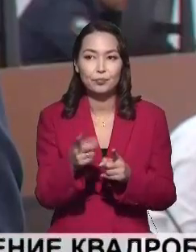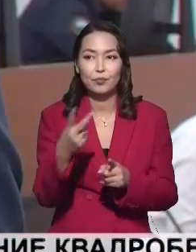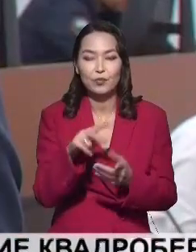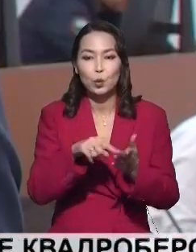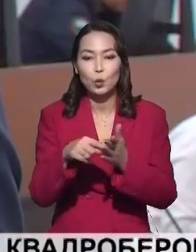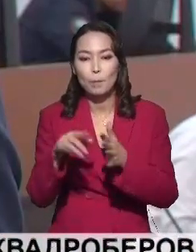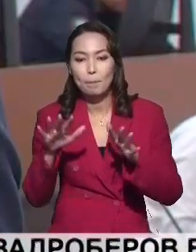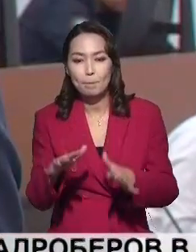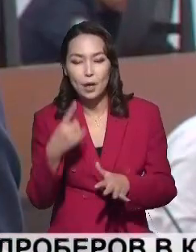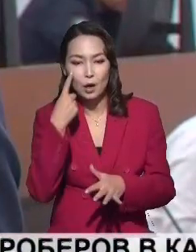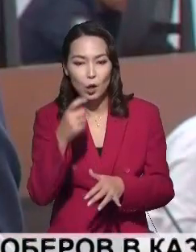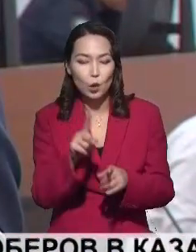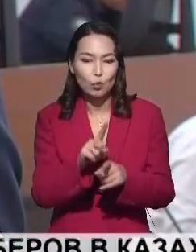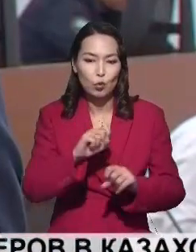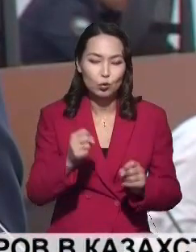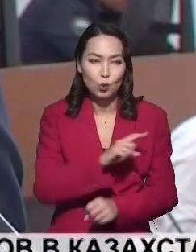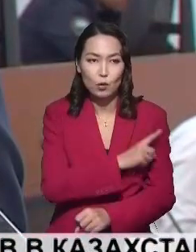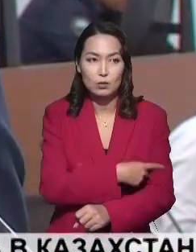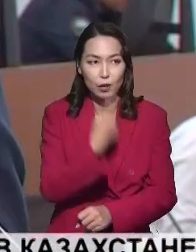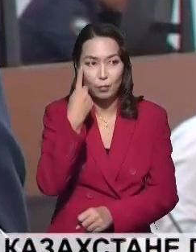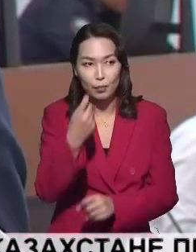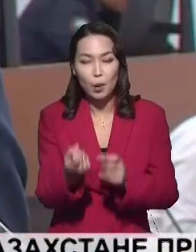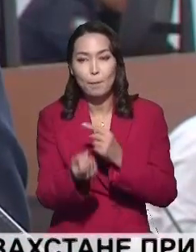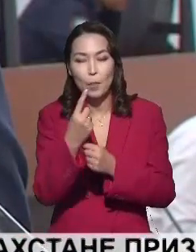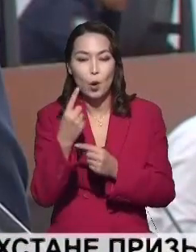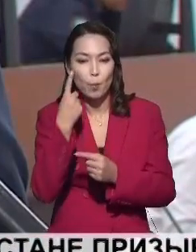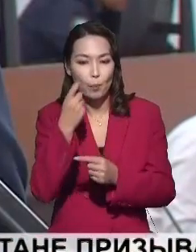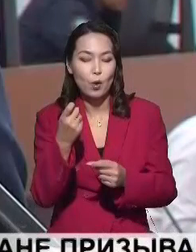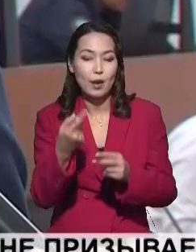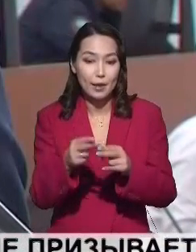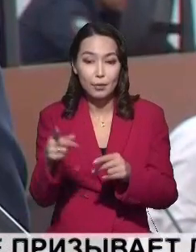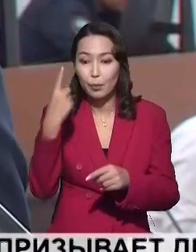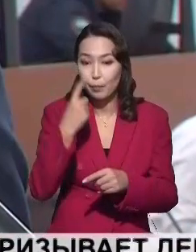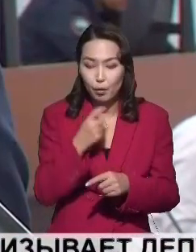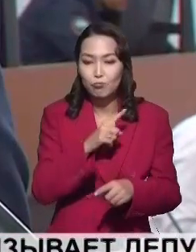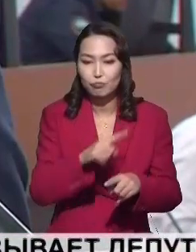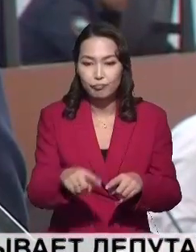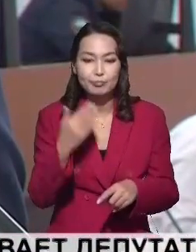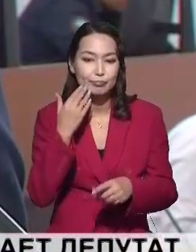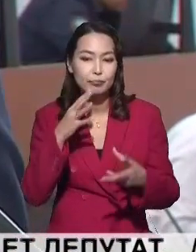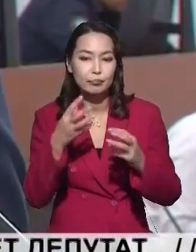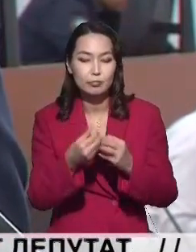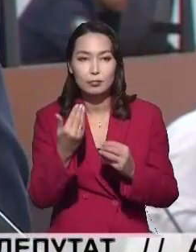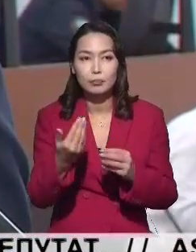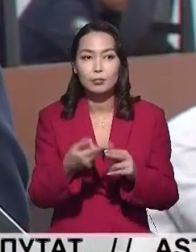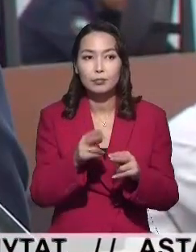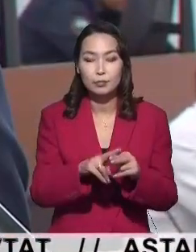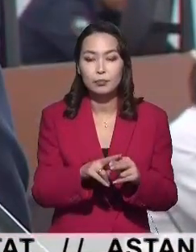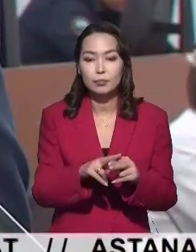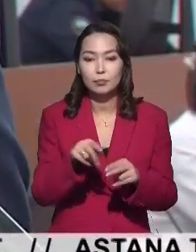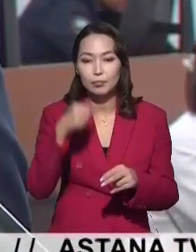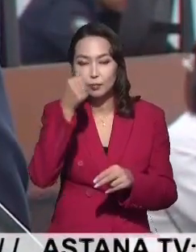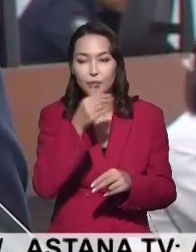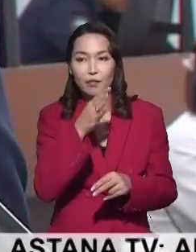точки, молниеносно обрабатывать и анализировать поступающую информацию, исходя из этого делать эффективный прогноз. Например, за счет этих мер мы в этом году во